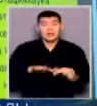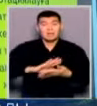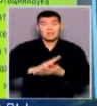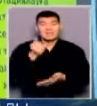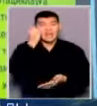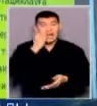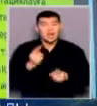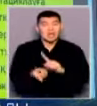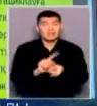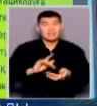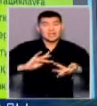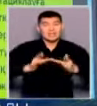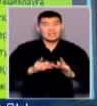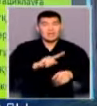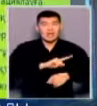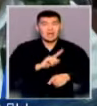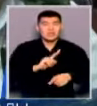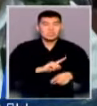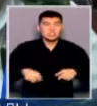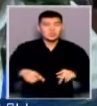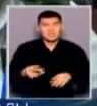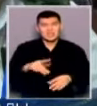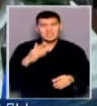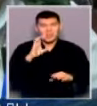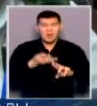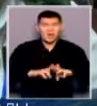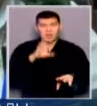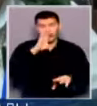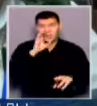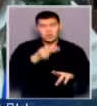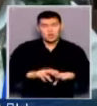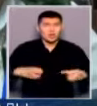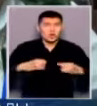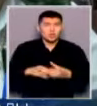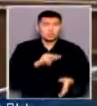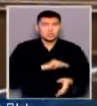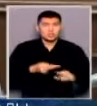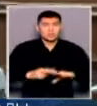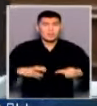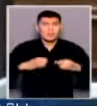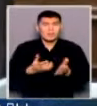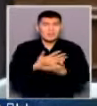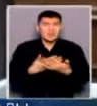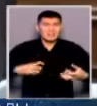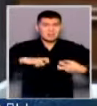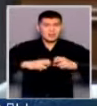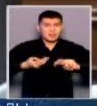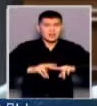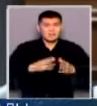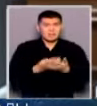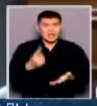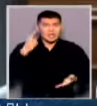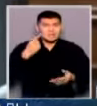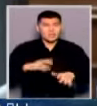тозығы жеткен, әрі интернет жылдамдығы нашар. Салдарынан жұмыс нәтижесі төмен. Мемлекеттік қызмет саласындағы осындай өзекті мәселелерді